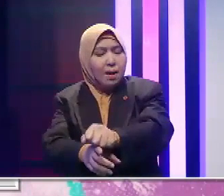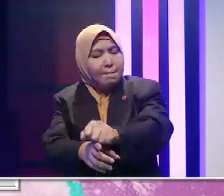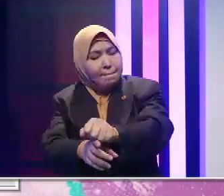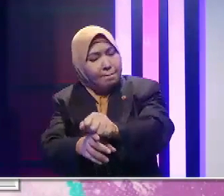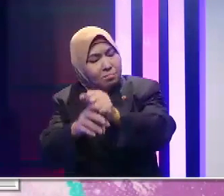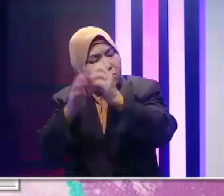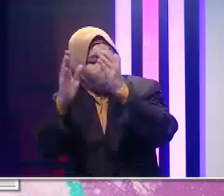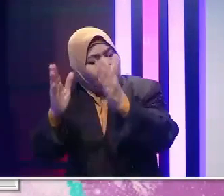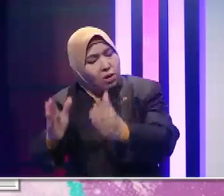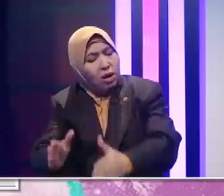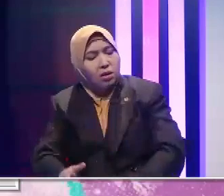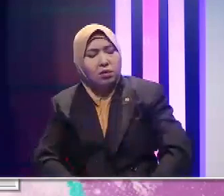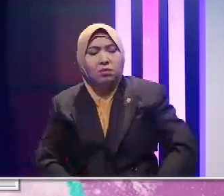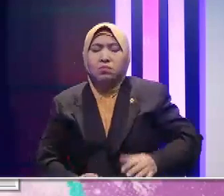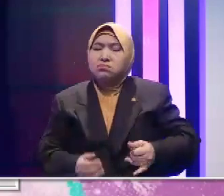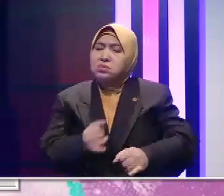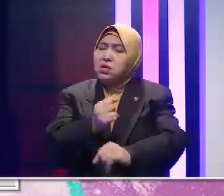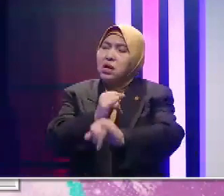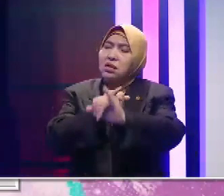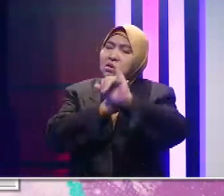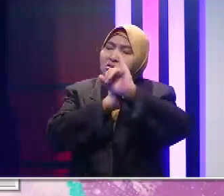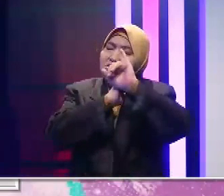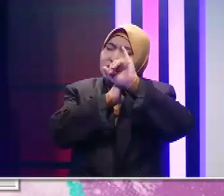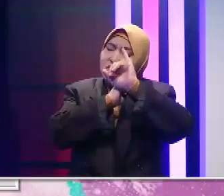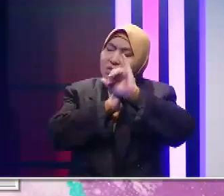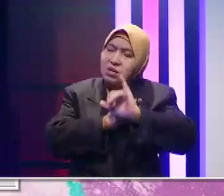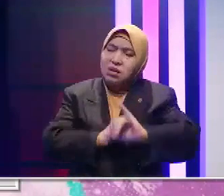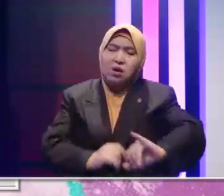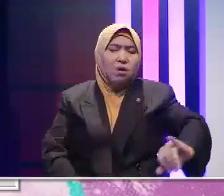musibatin illa